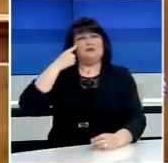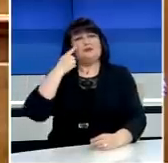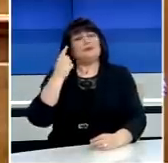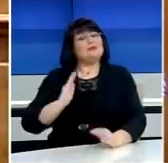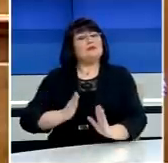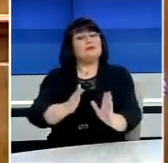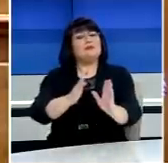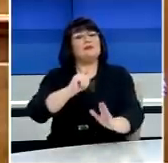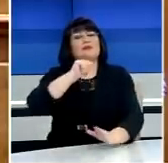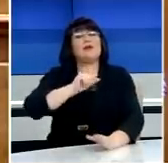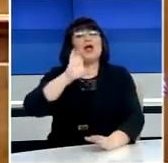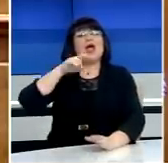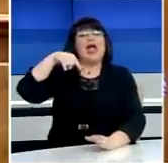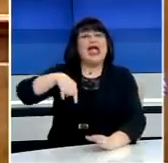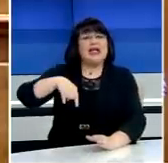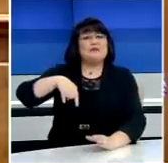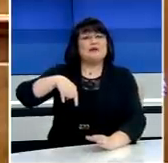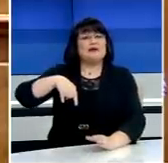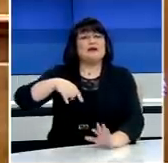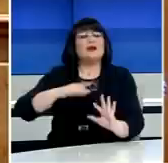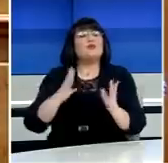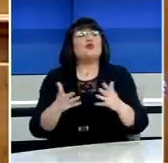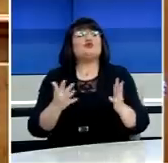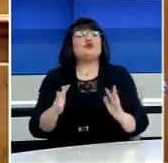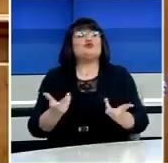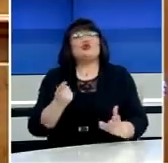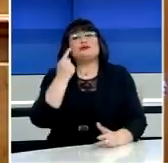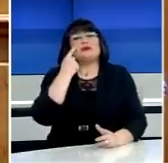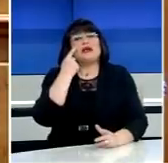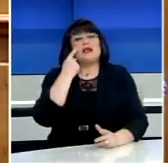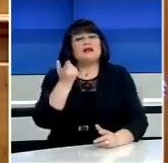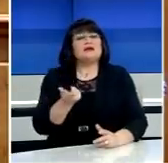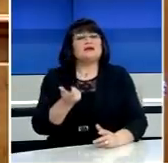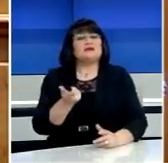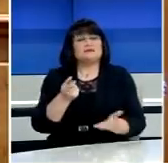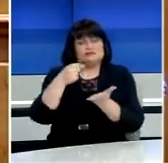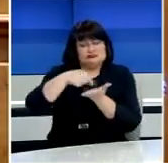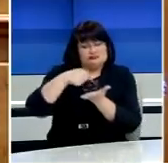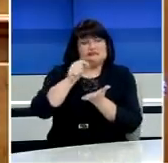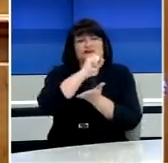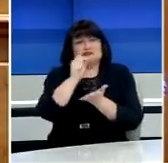πορεία του ΑΕΠ σε όρους όγκου, με ημερολογιακή διόρθωση από το